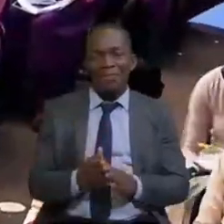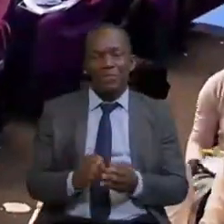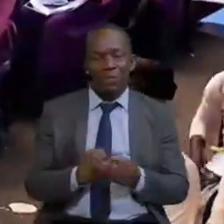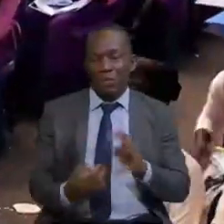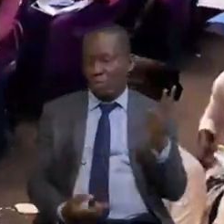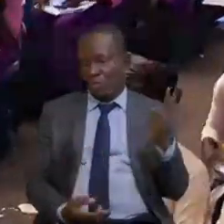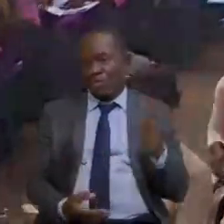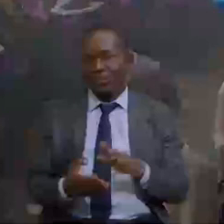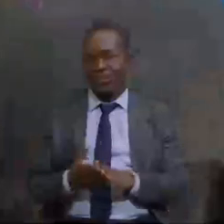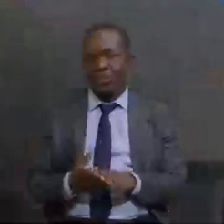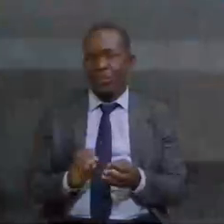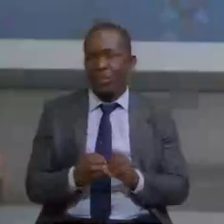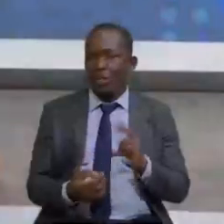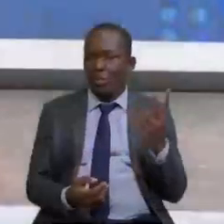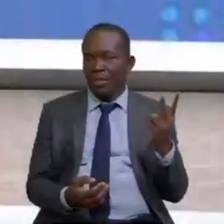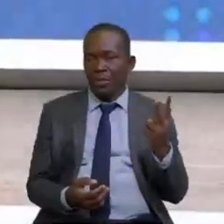point,